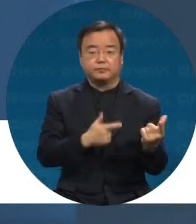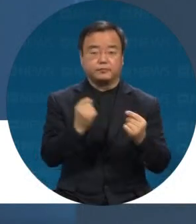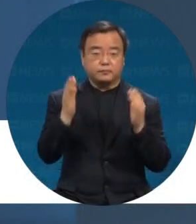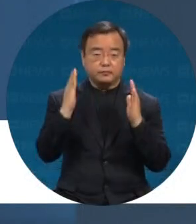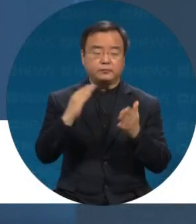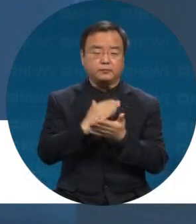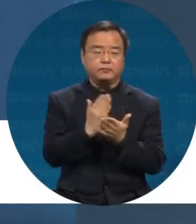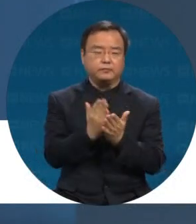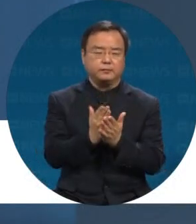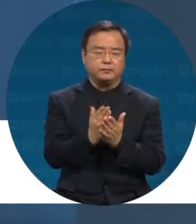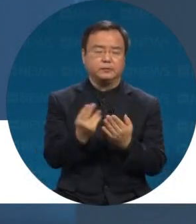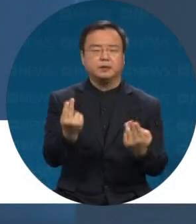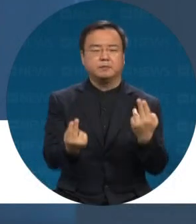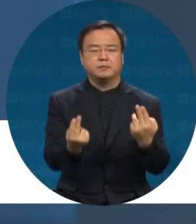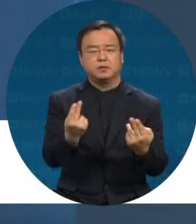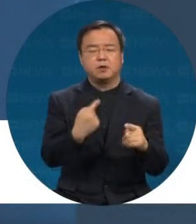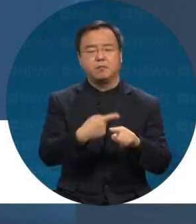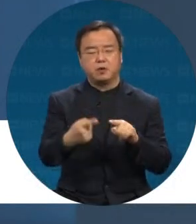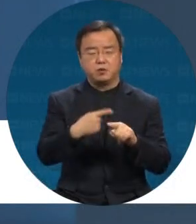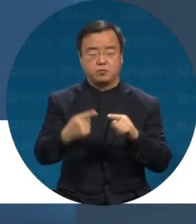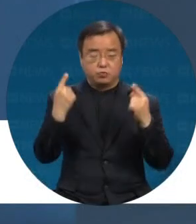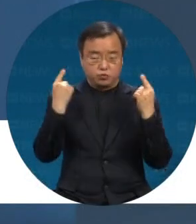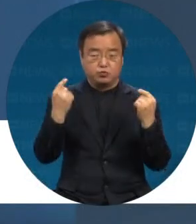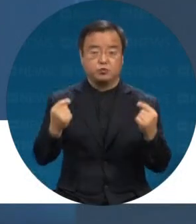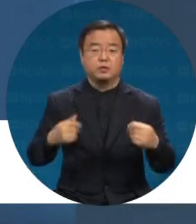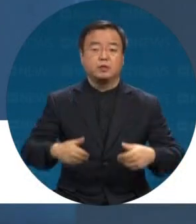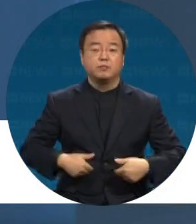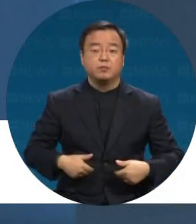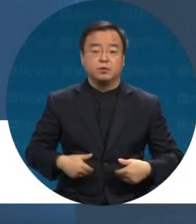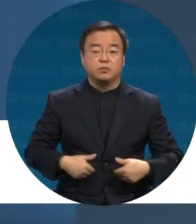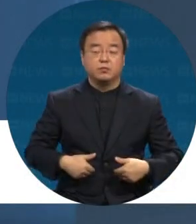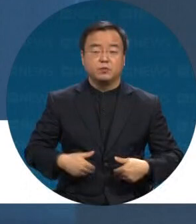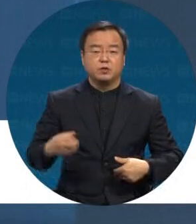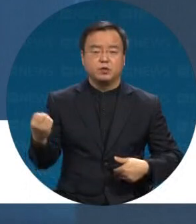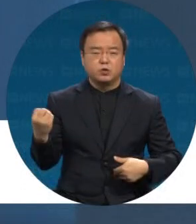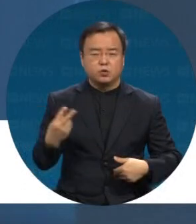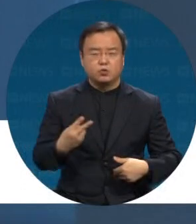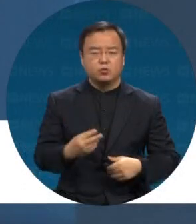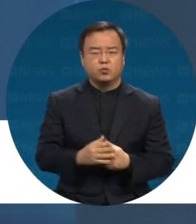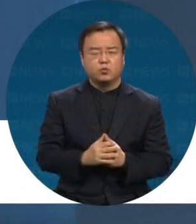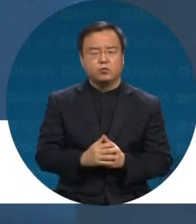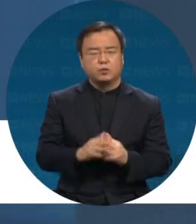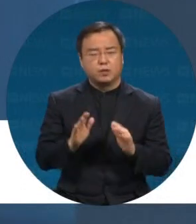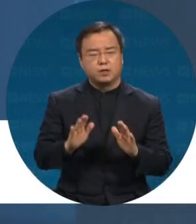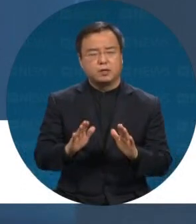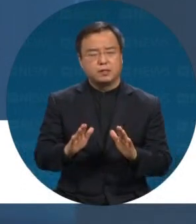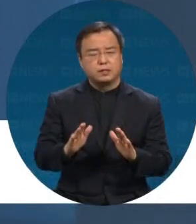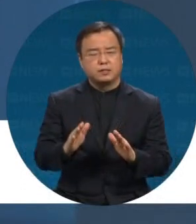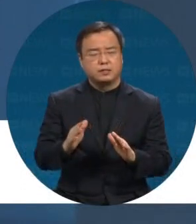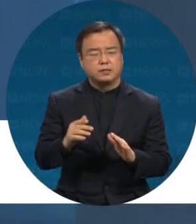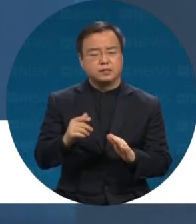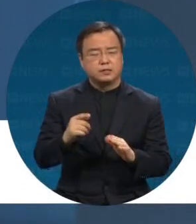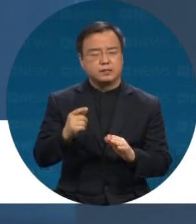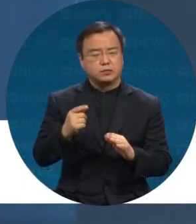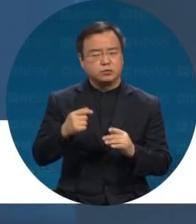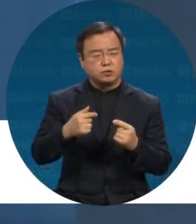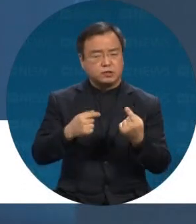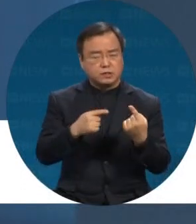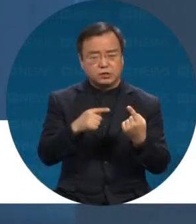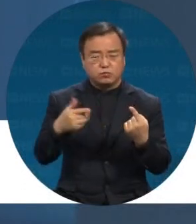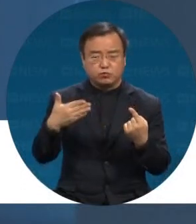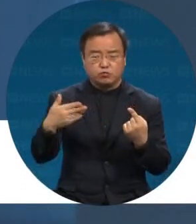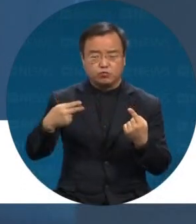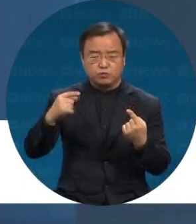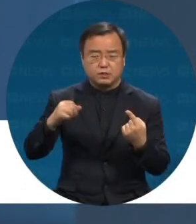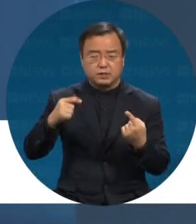상대평가를 유지해야 된다는 생각이 들고 9등급이 너무 치열하고 또 작은 학교는 1등급이 나오지 않는다는 이런 걱정을